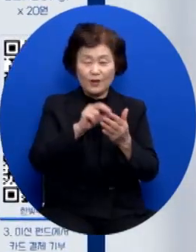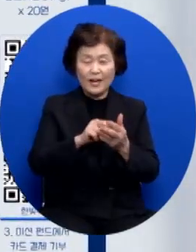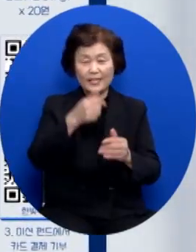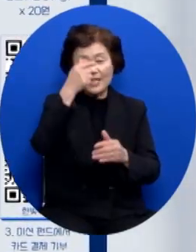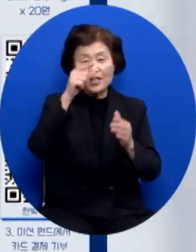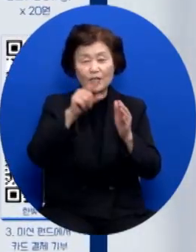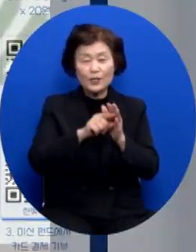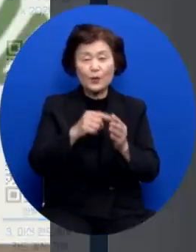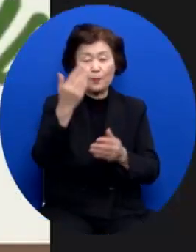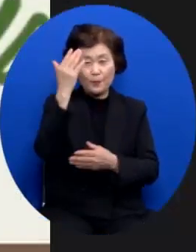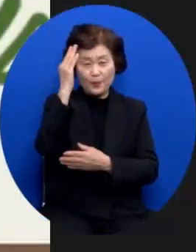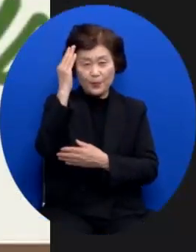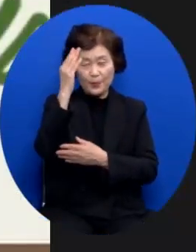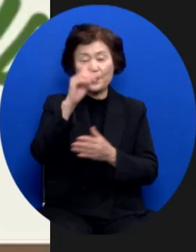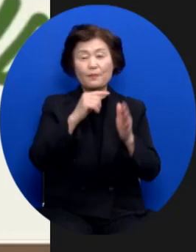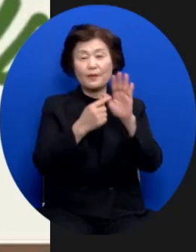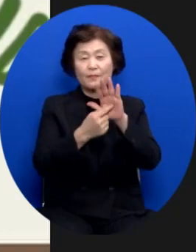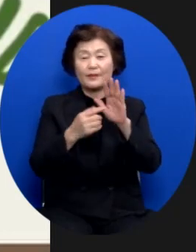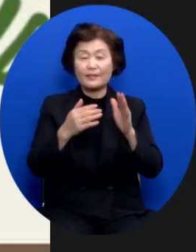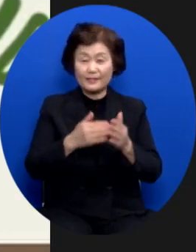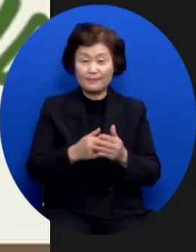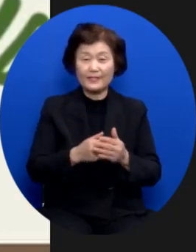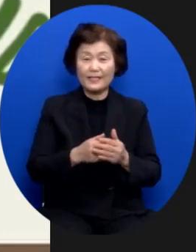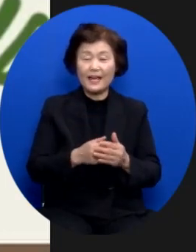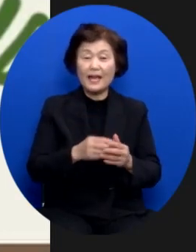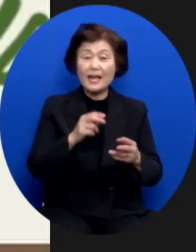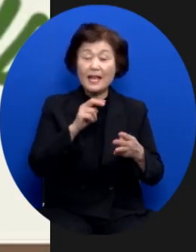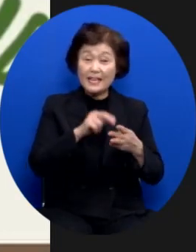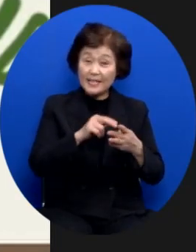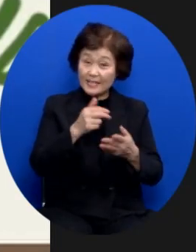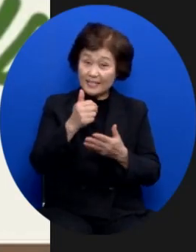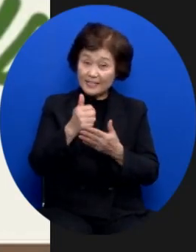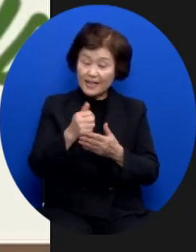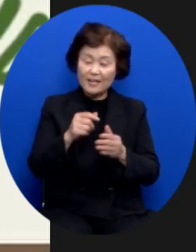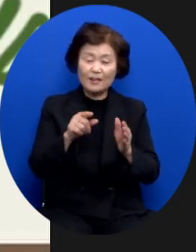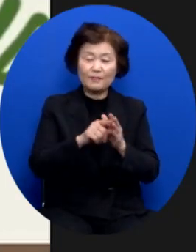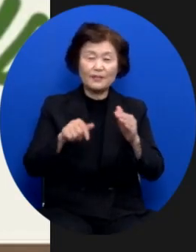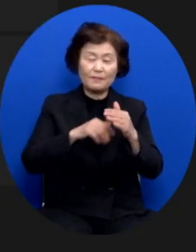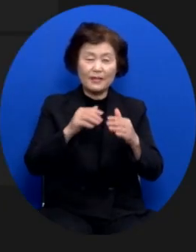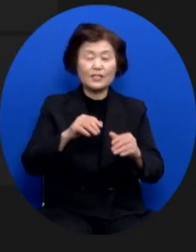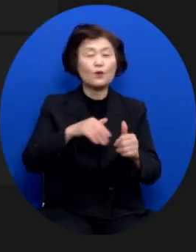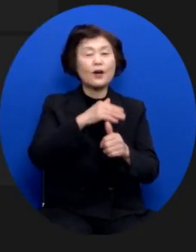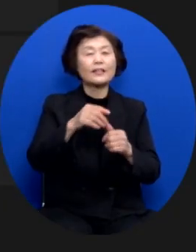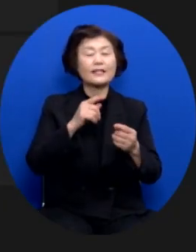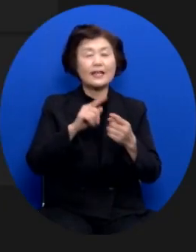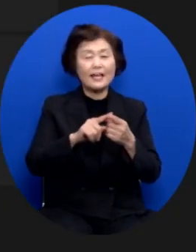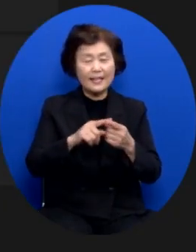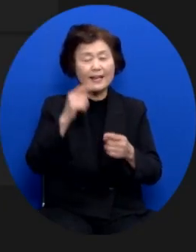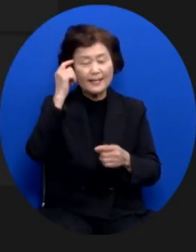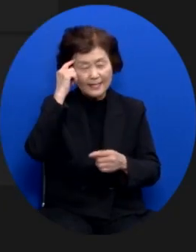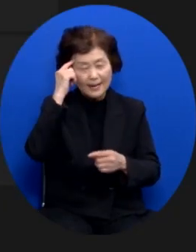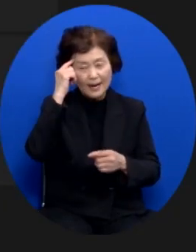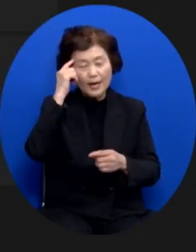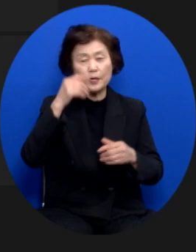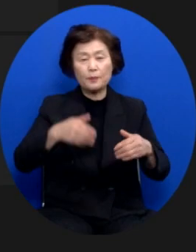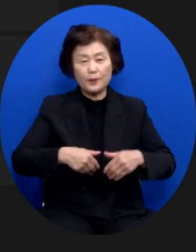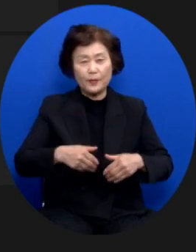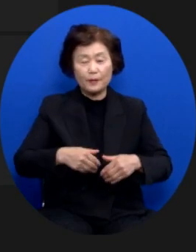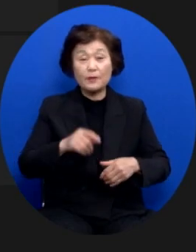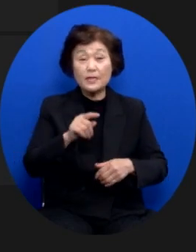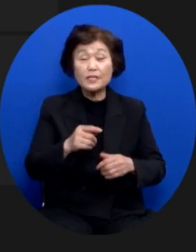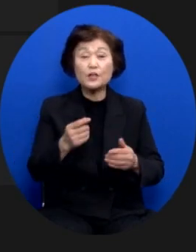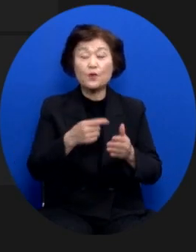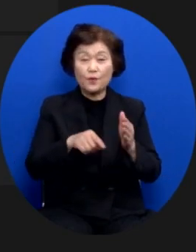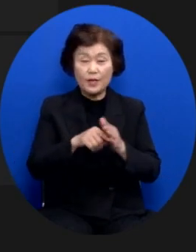등을 발표했습니다 살림 유미호 센터장은 신앙 안에서 환경에 대한 인식이 이루어져야 한다며이를 위해